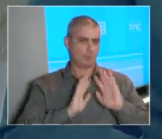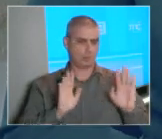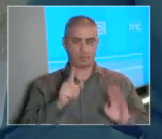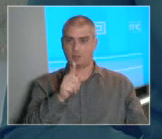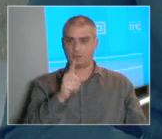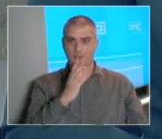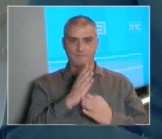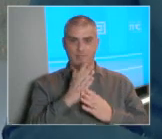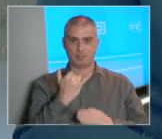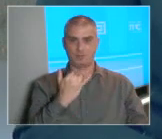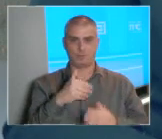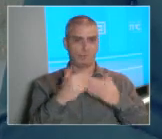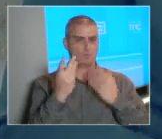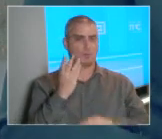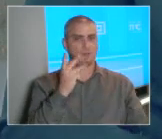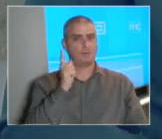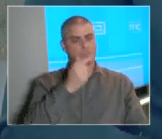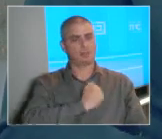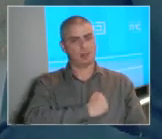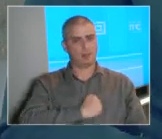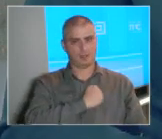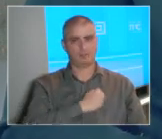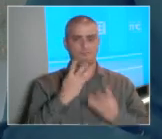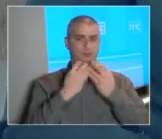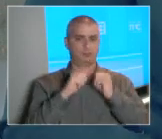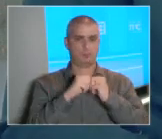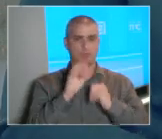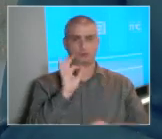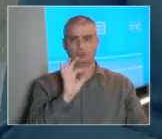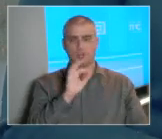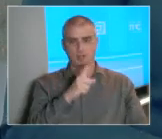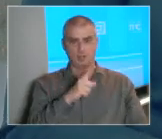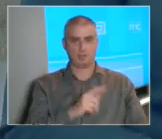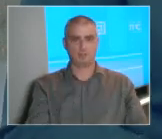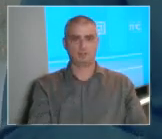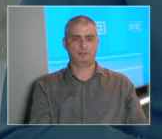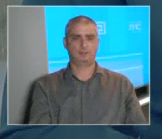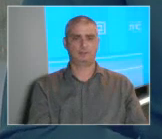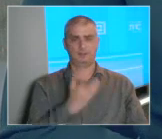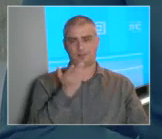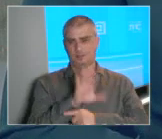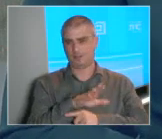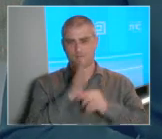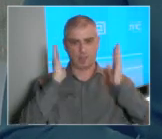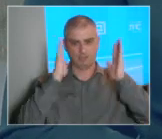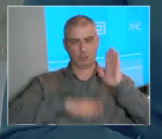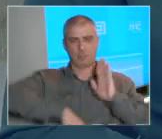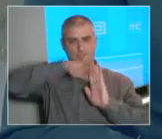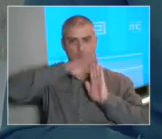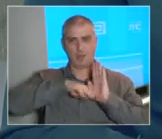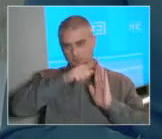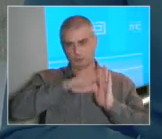אתה ביקרת הבוקר, ניחמת את משפחותיהם של... נכון. הנספים באסון